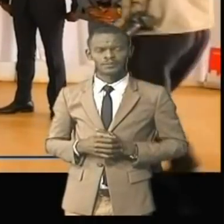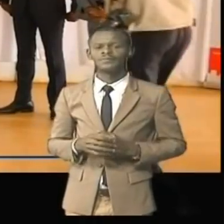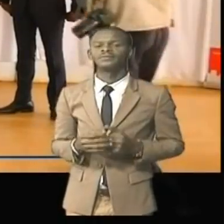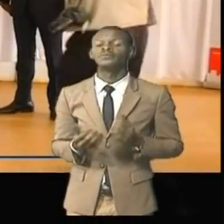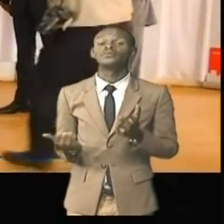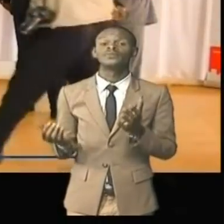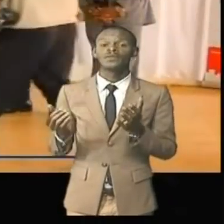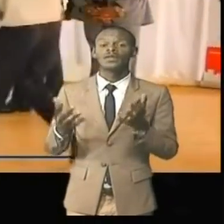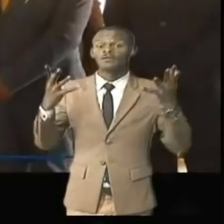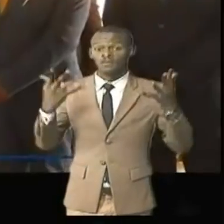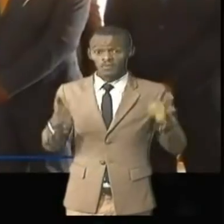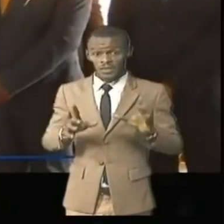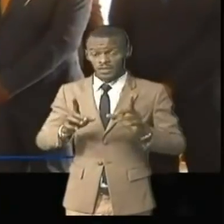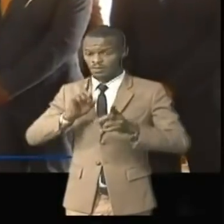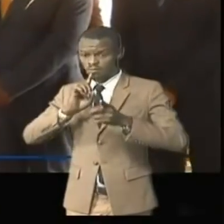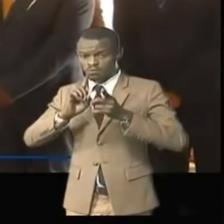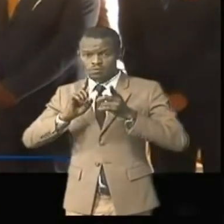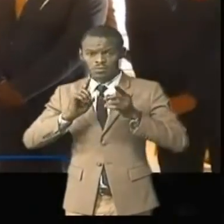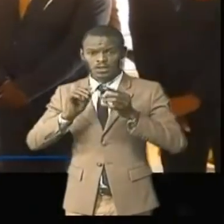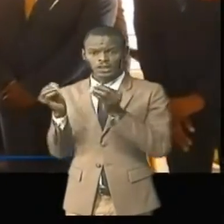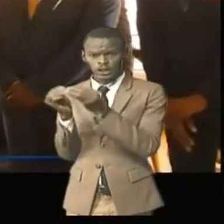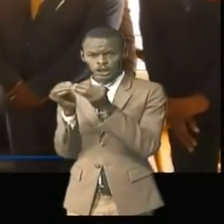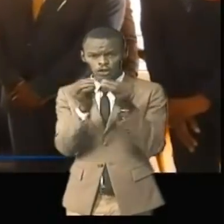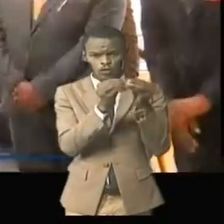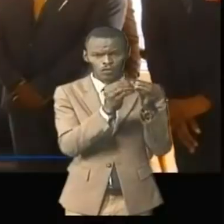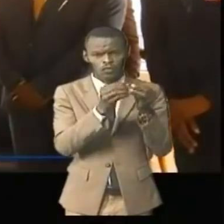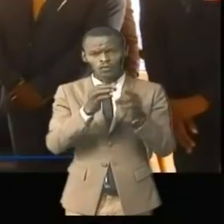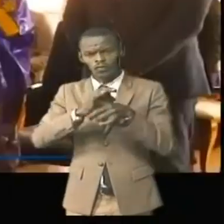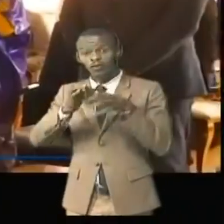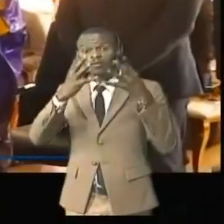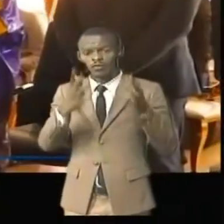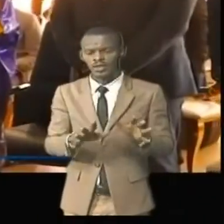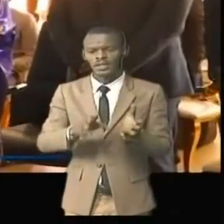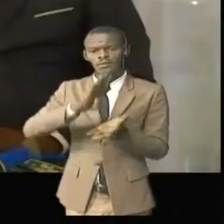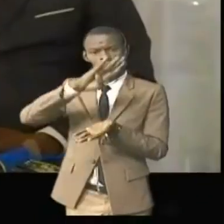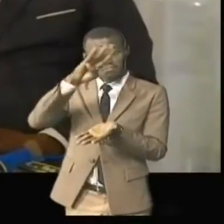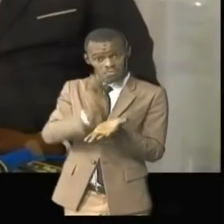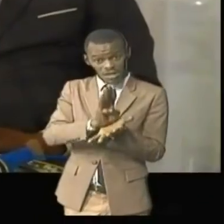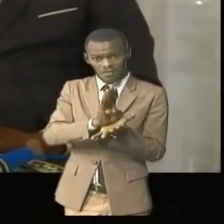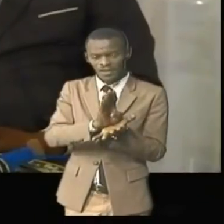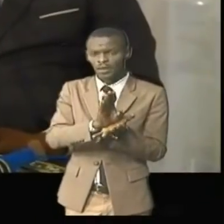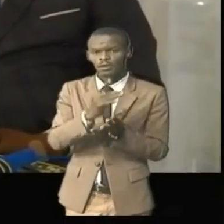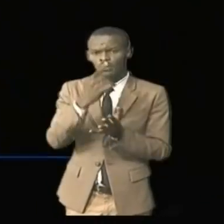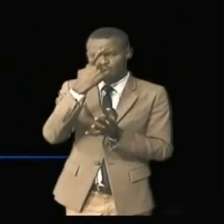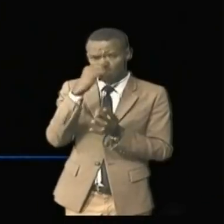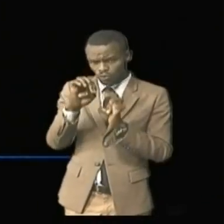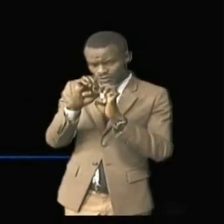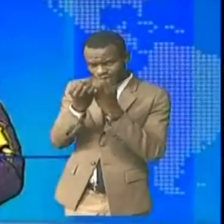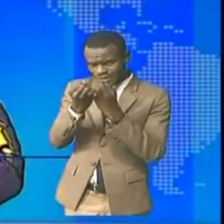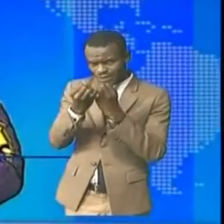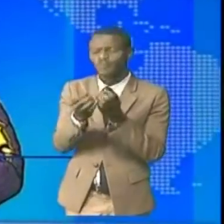la remise des brevets à quelques entreprises ayant suivi la formation à l'INPP Lualaba.